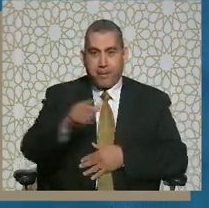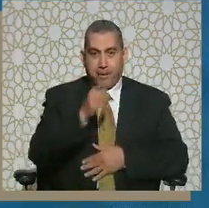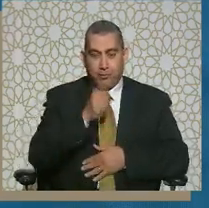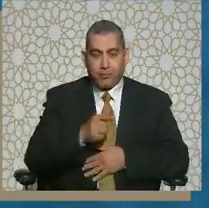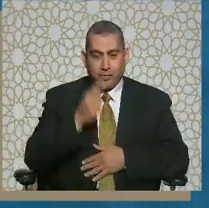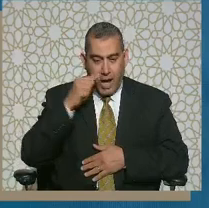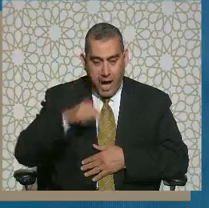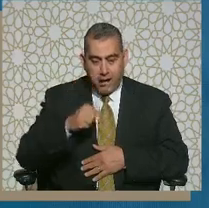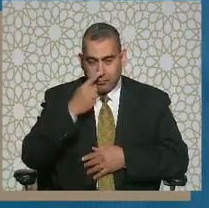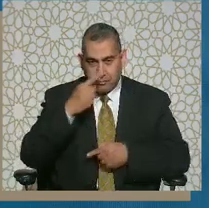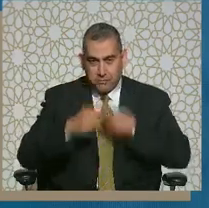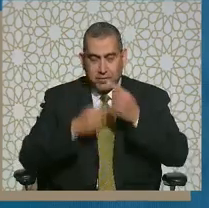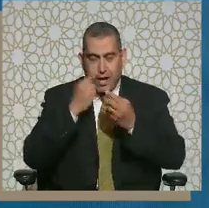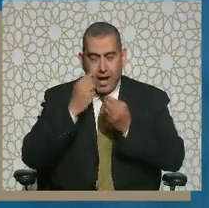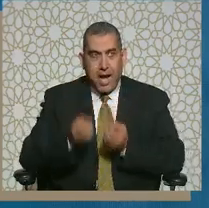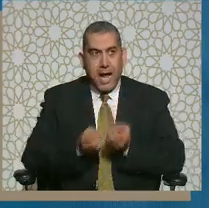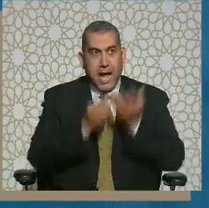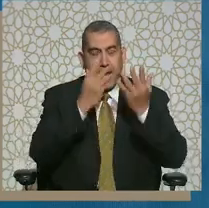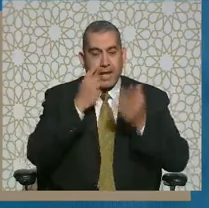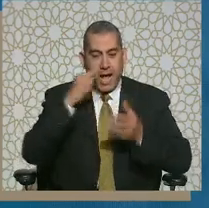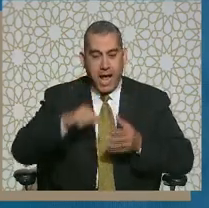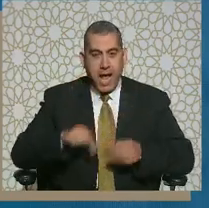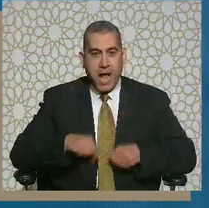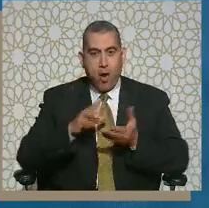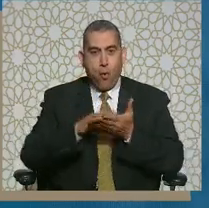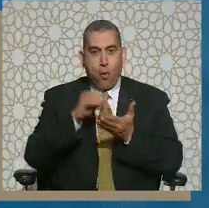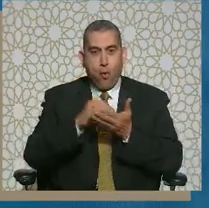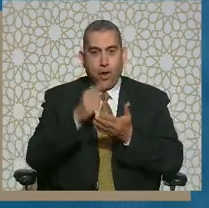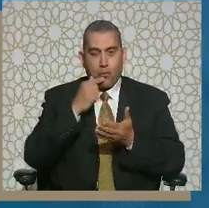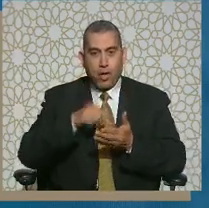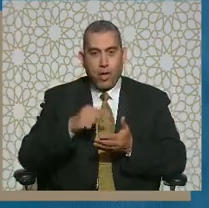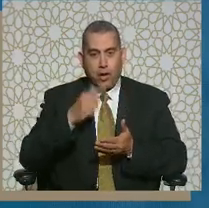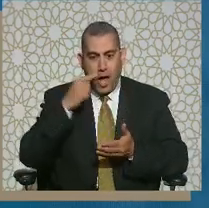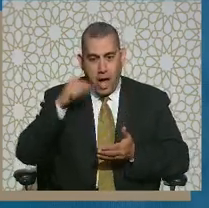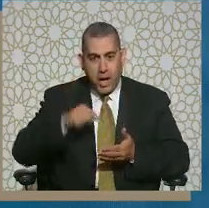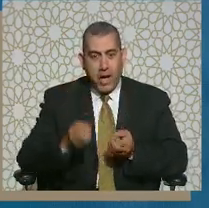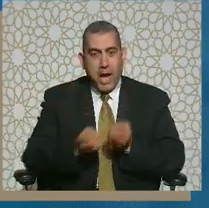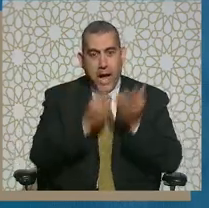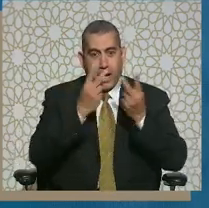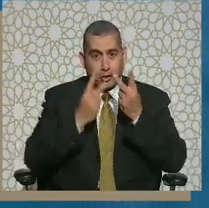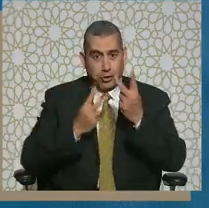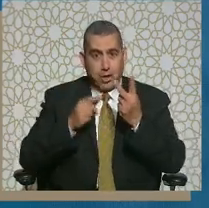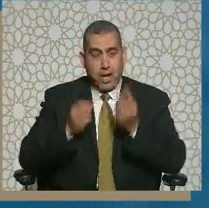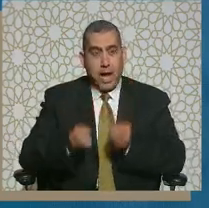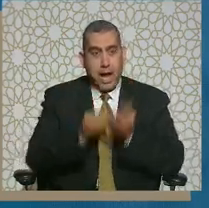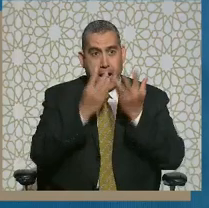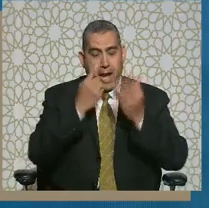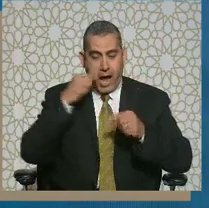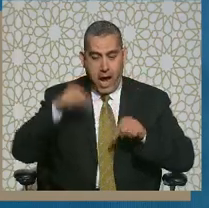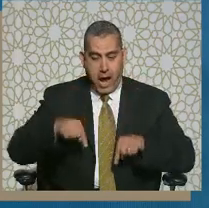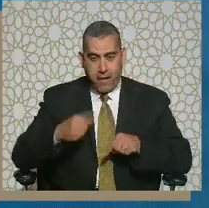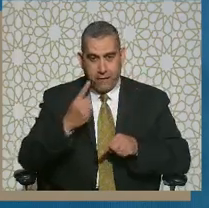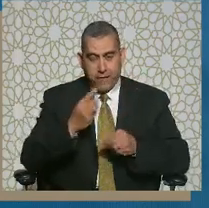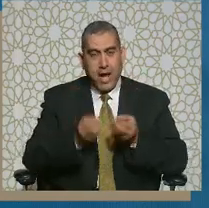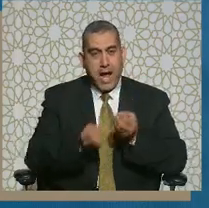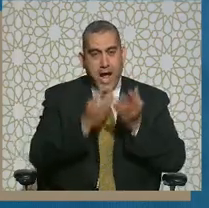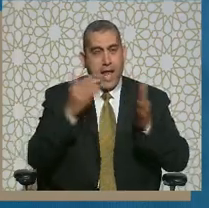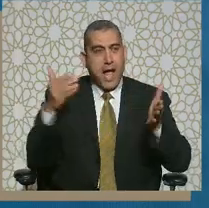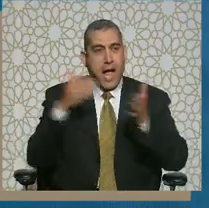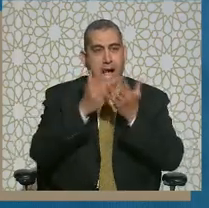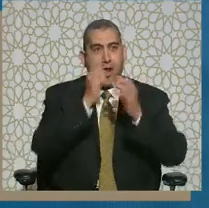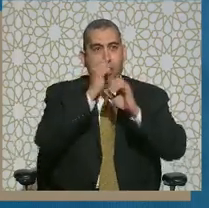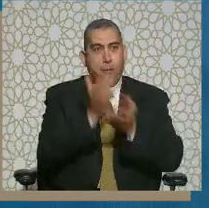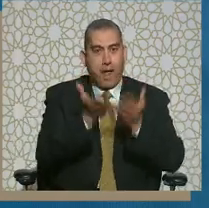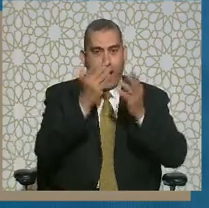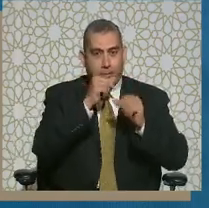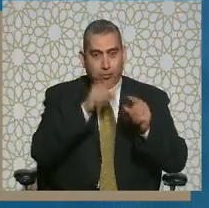للعيش في جنه الحياه الاولى اه انا بقول ان في جنتين جنه في الاولى قبل الجنه في الاخره وليس